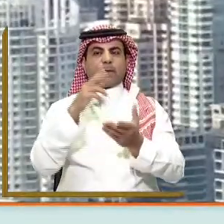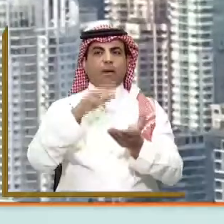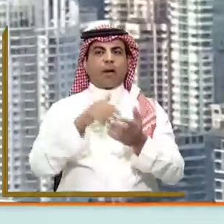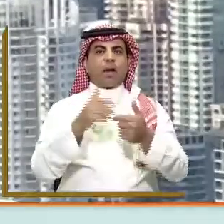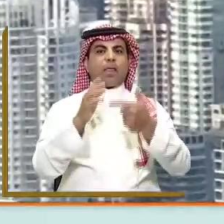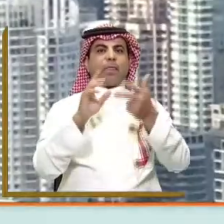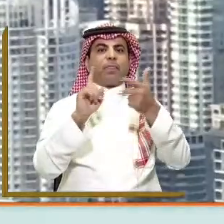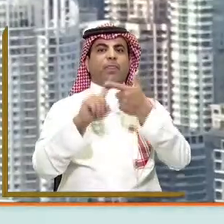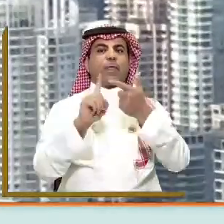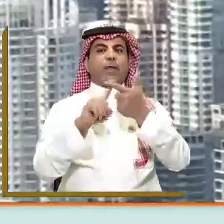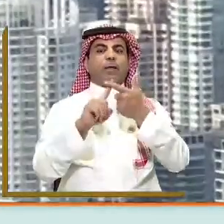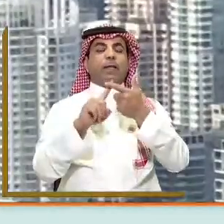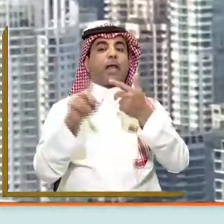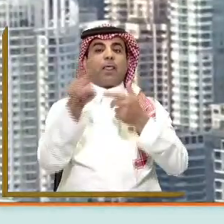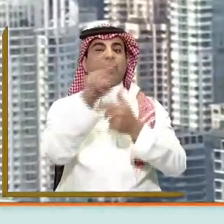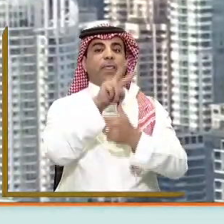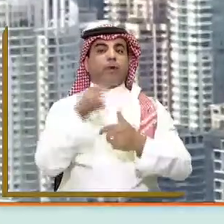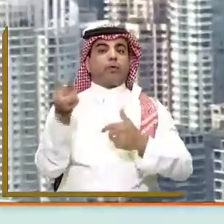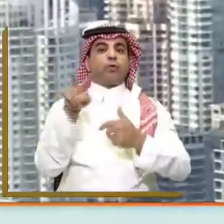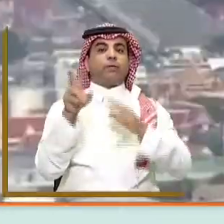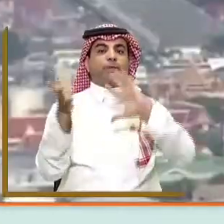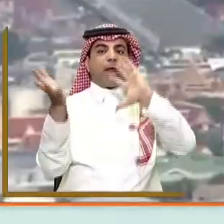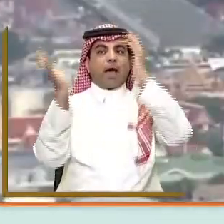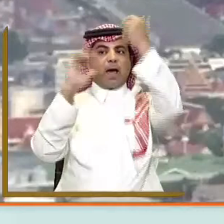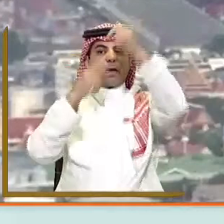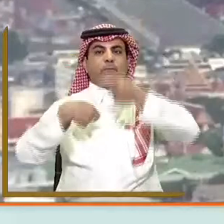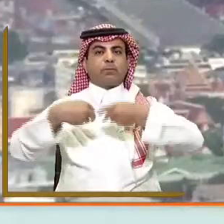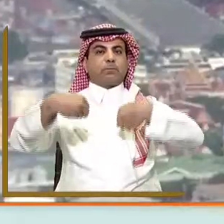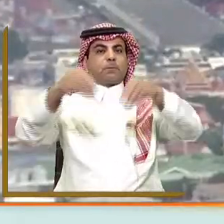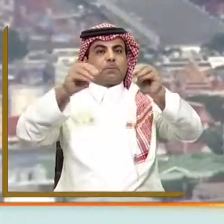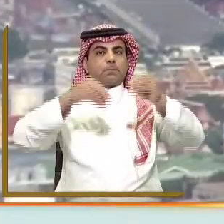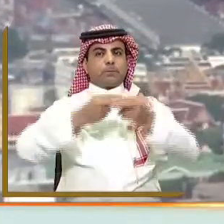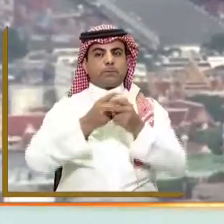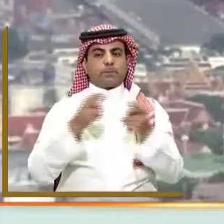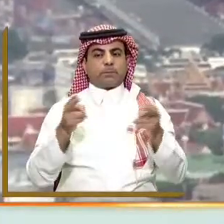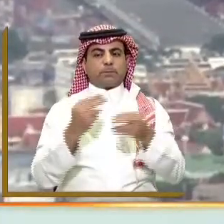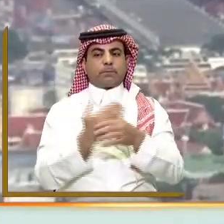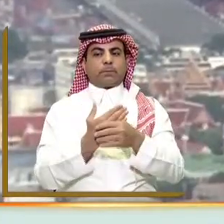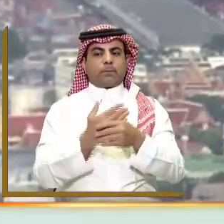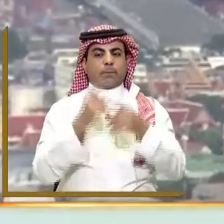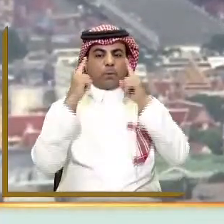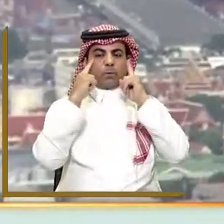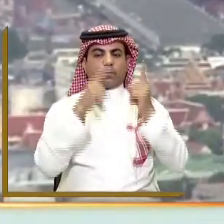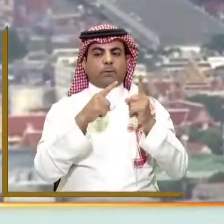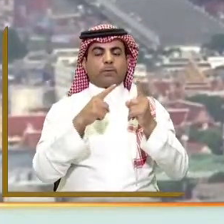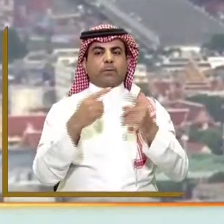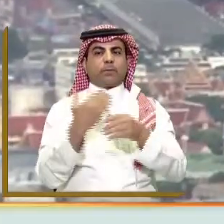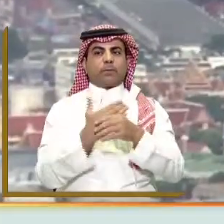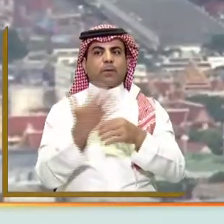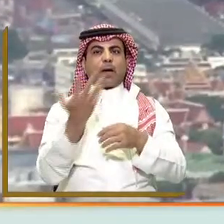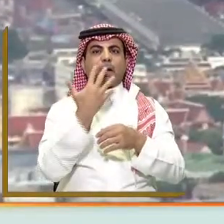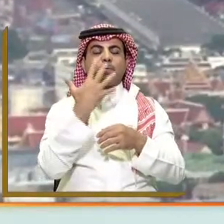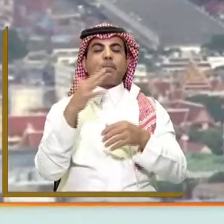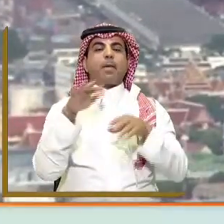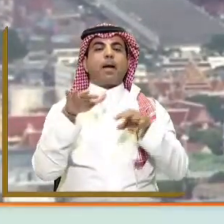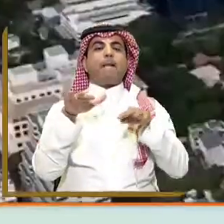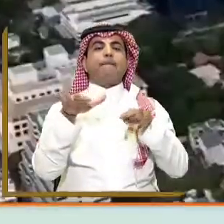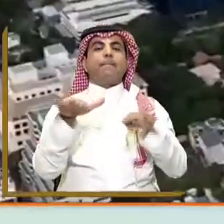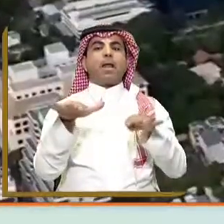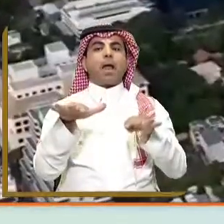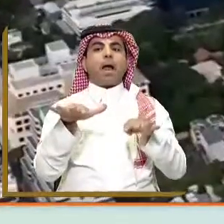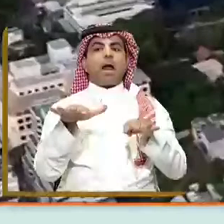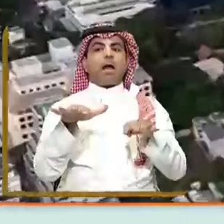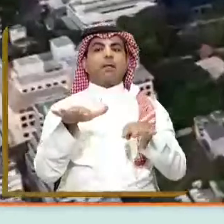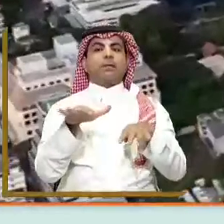المرتبة 22 عالميا في حجم الصادرات، وبناتج يتجاوز 500 مليار دولار